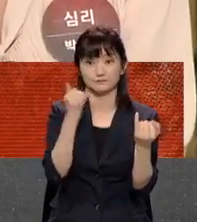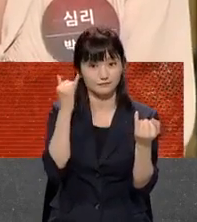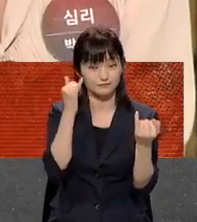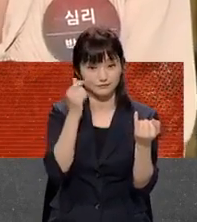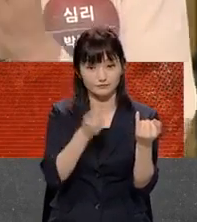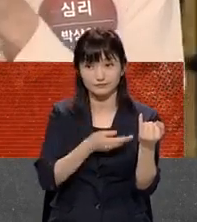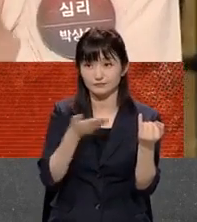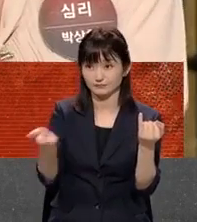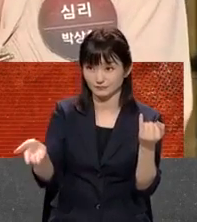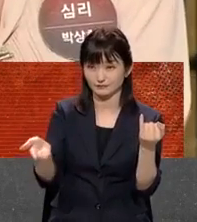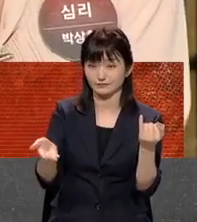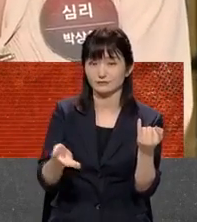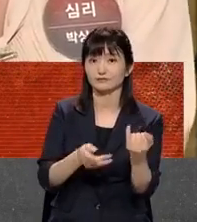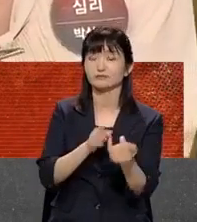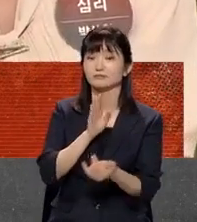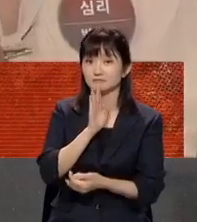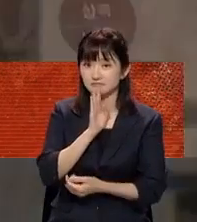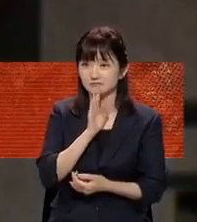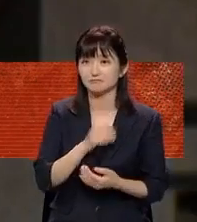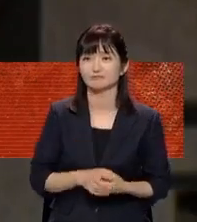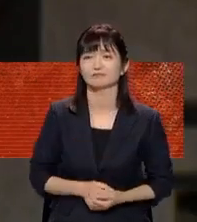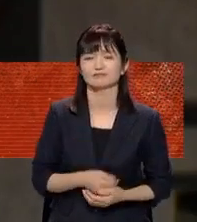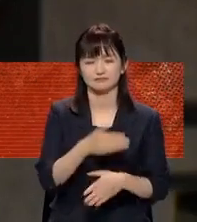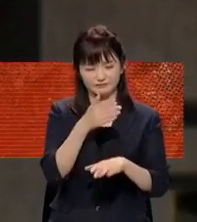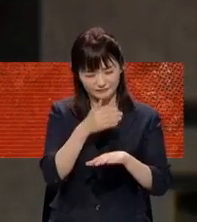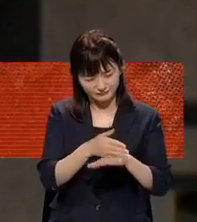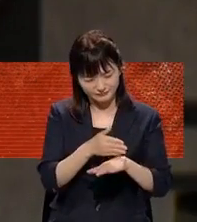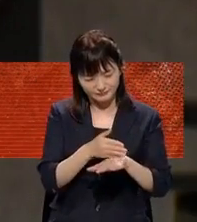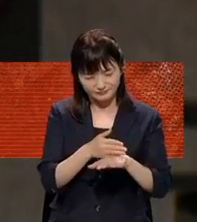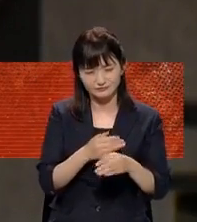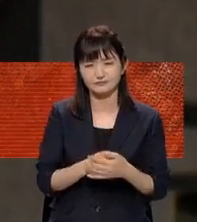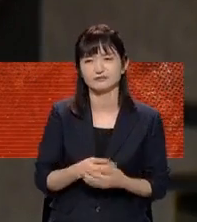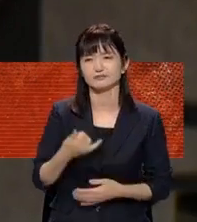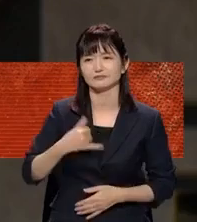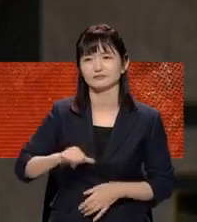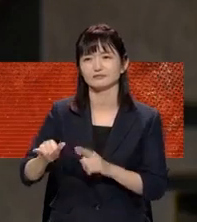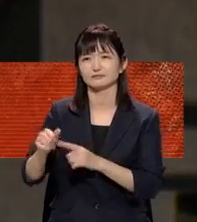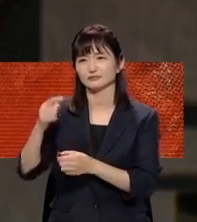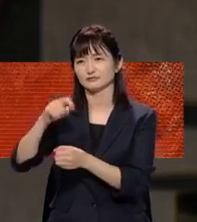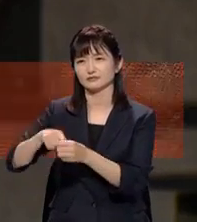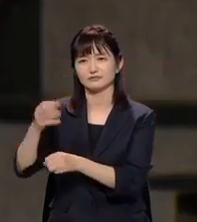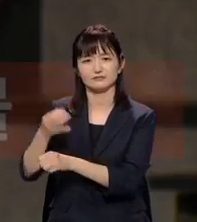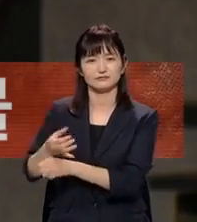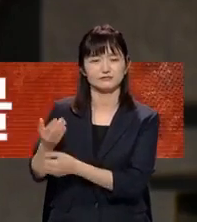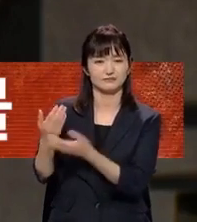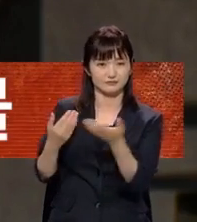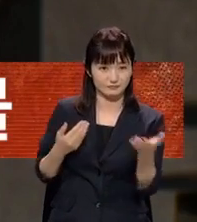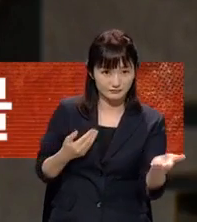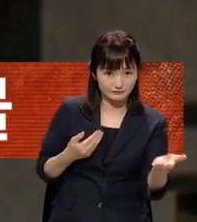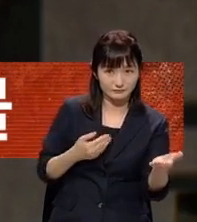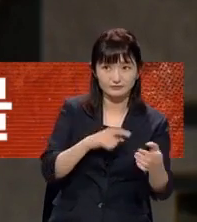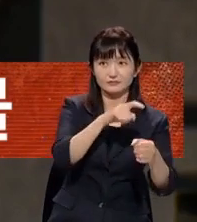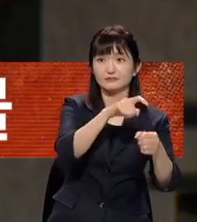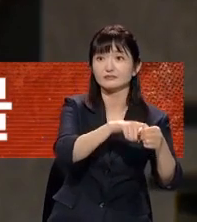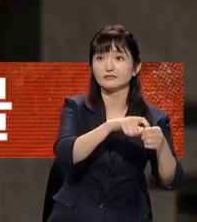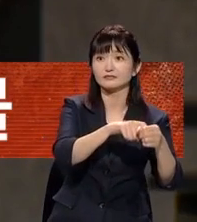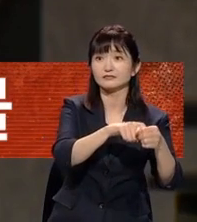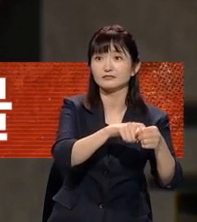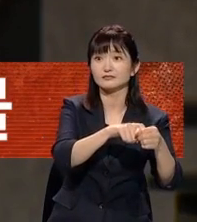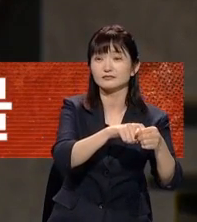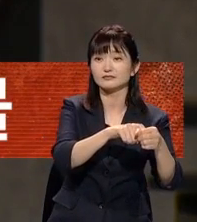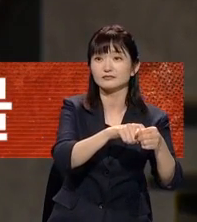전화번호를 드렸어요 딱 맞는 거예요 너무 고맙다고 할머니 자녀께서 떡을 사다 드렸는데 또 그 받으신 떡을 그